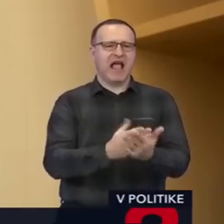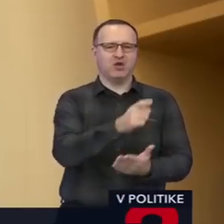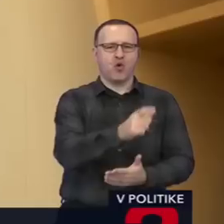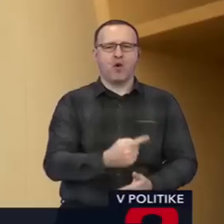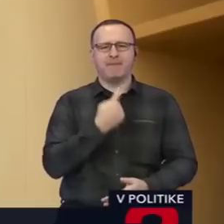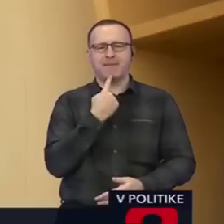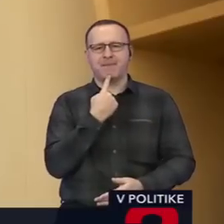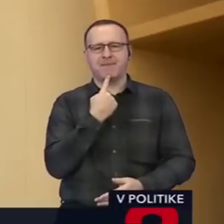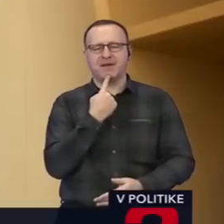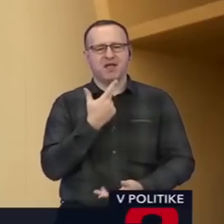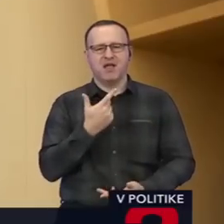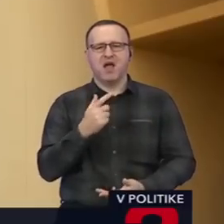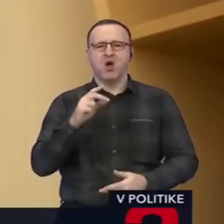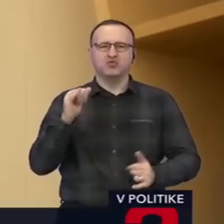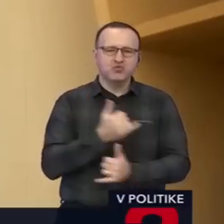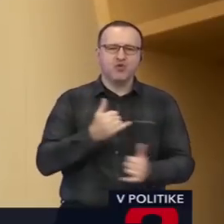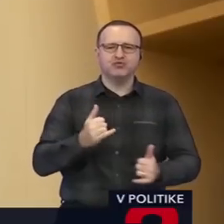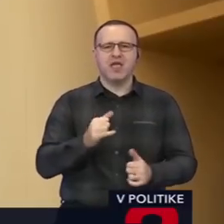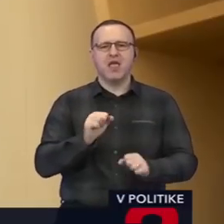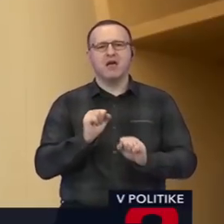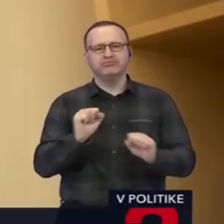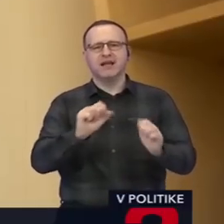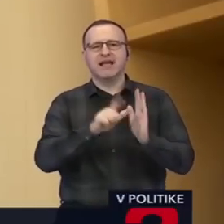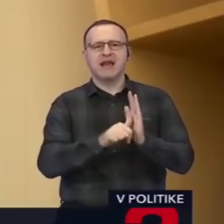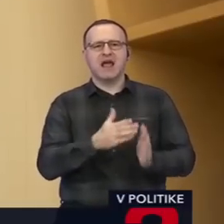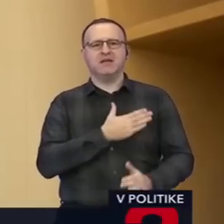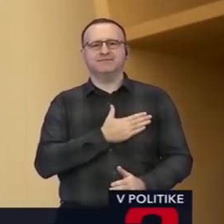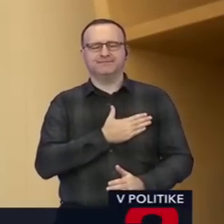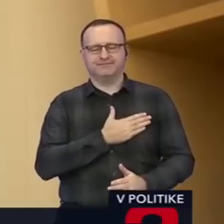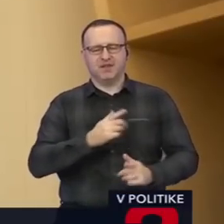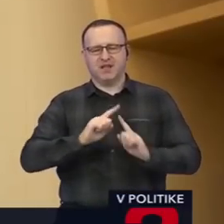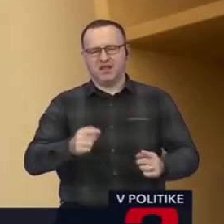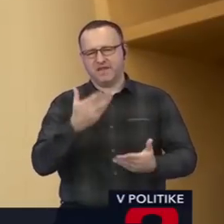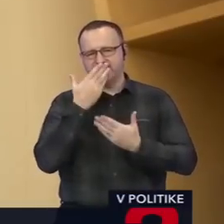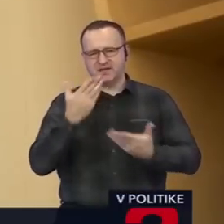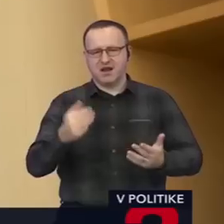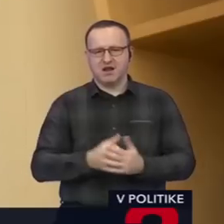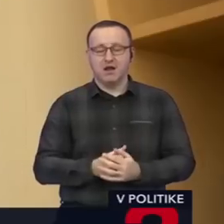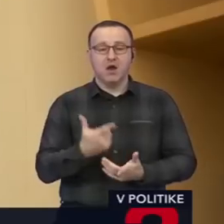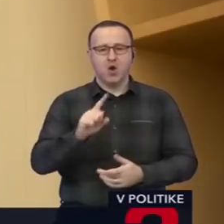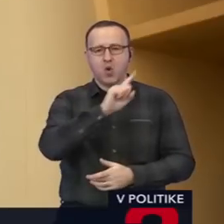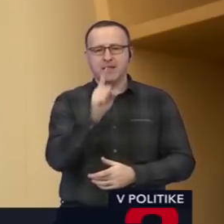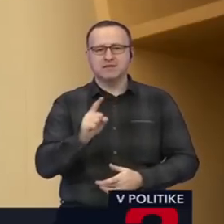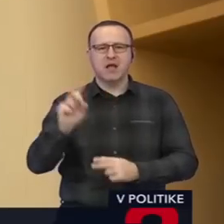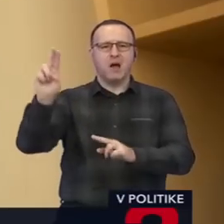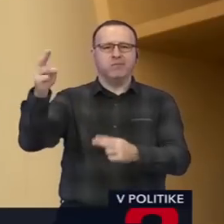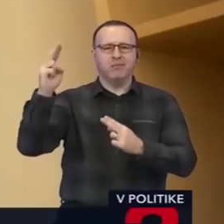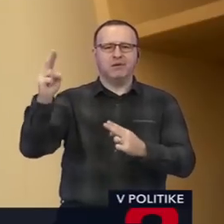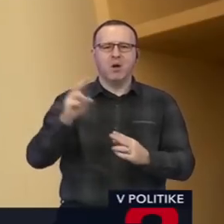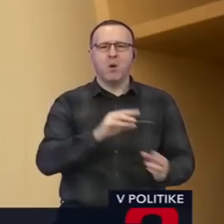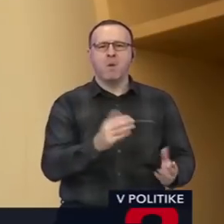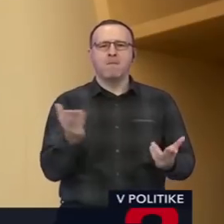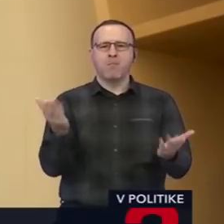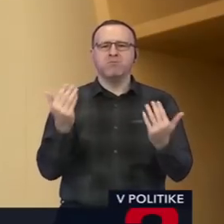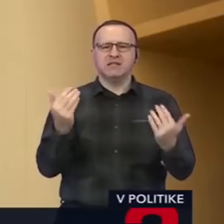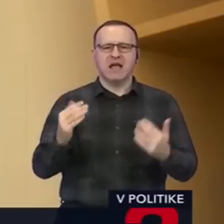takým pašklilom, takou paródiou. Ozajstný patriotizmus vyzerá inak. K tej otázke mobilizácie je to samozrejme